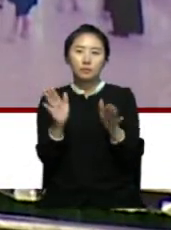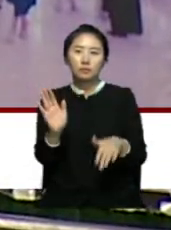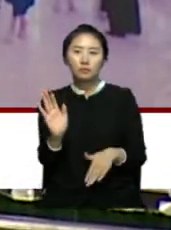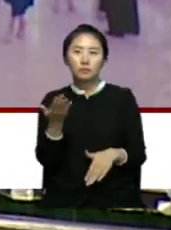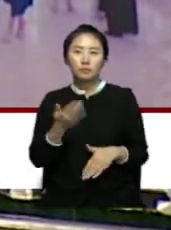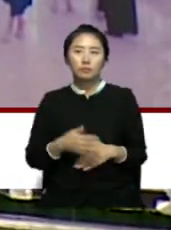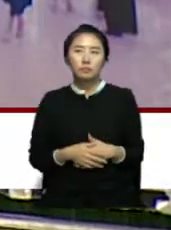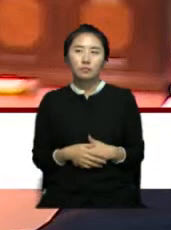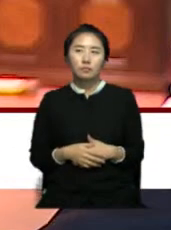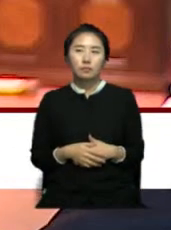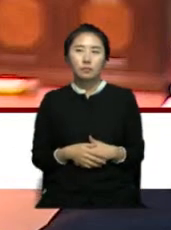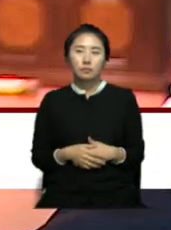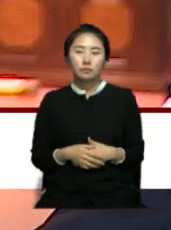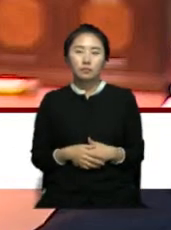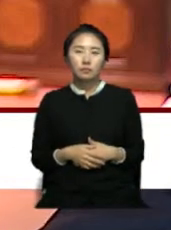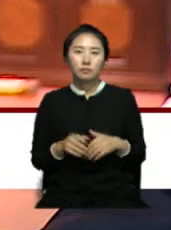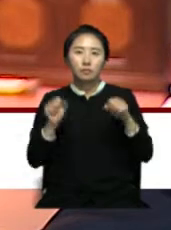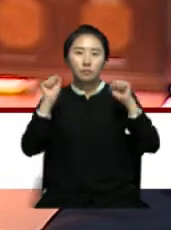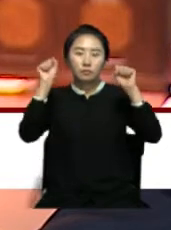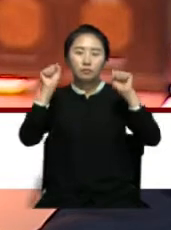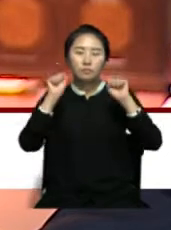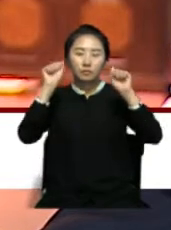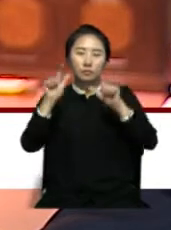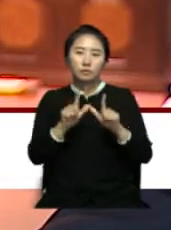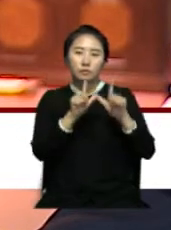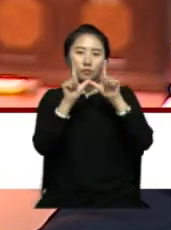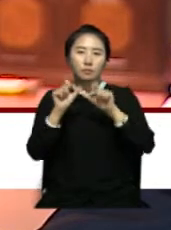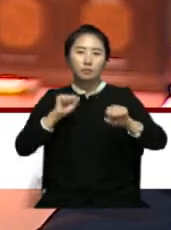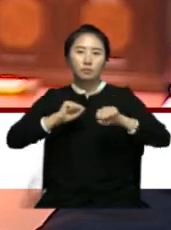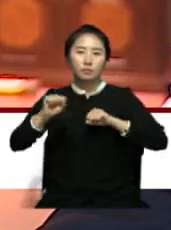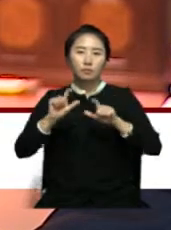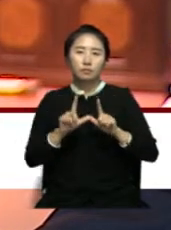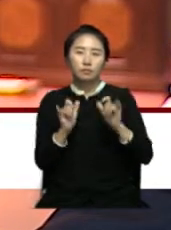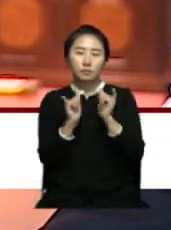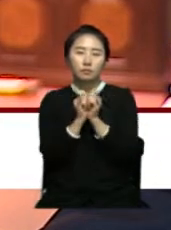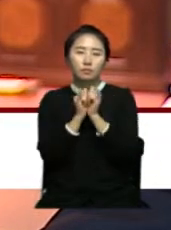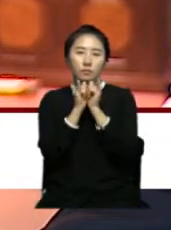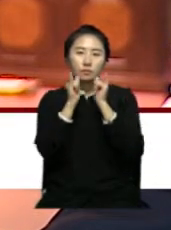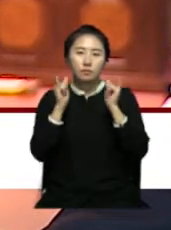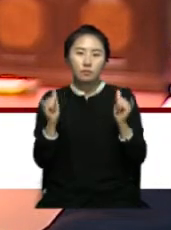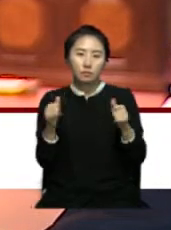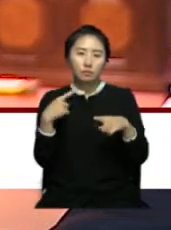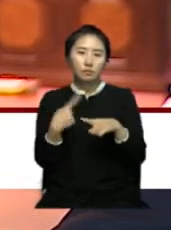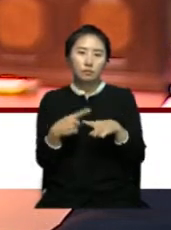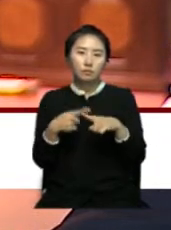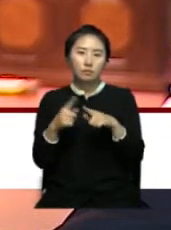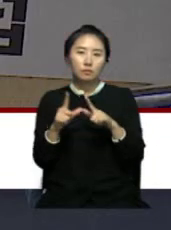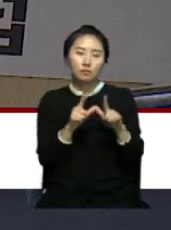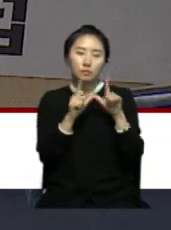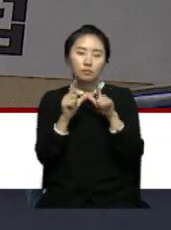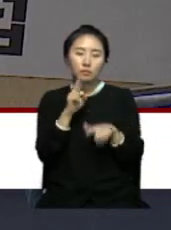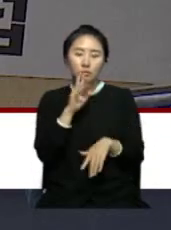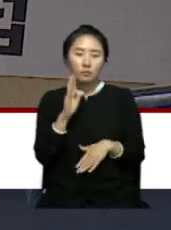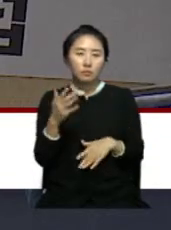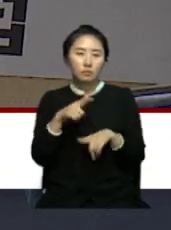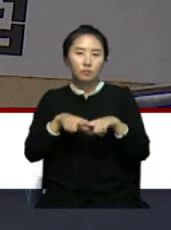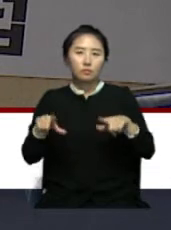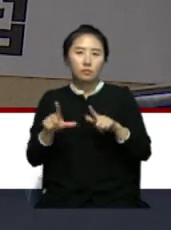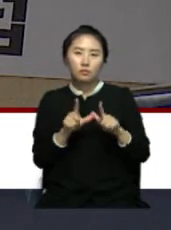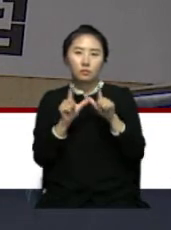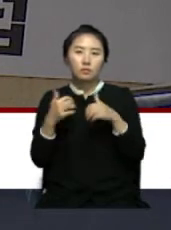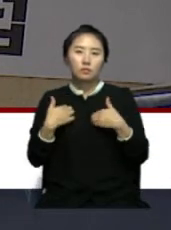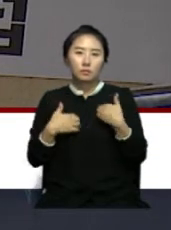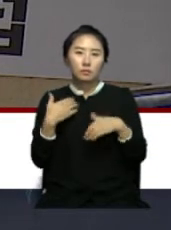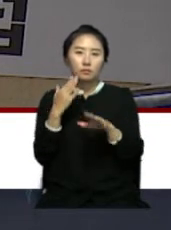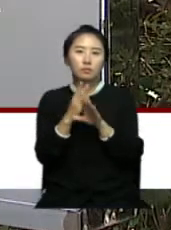된다고 생각합니다 체육 및 여가 활동은 우리 주민들 께서 마땅히 누려야할 일상의 즐거움 중